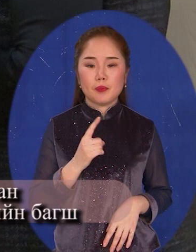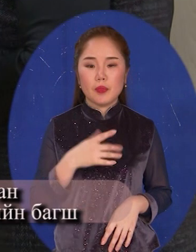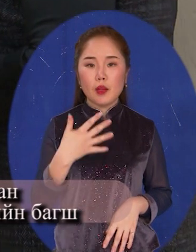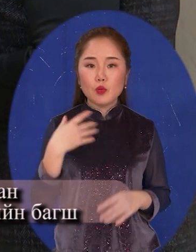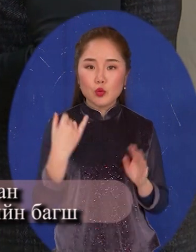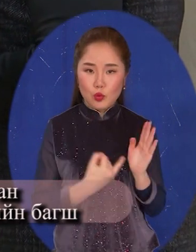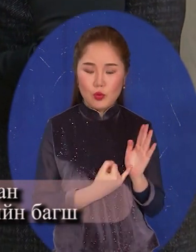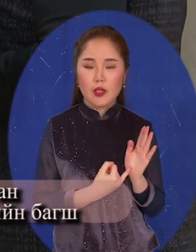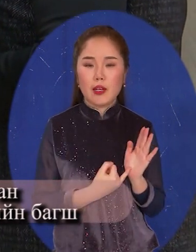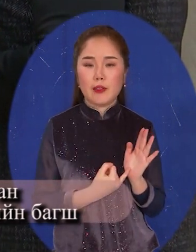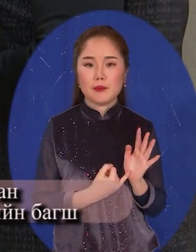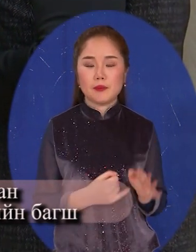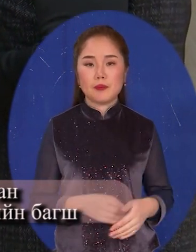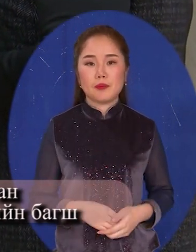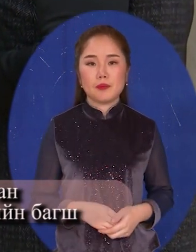156